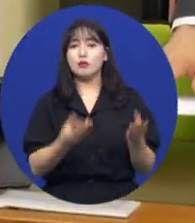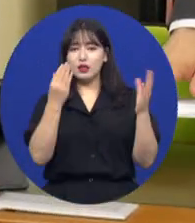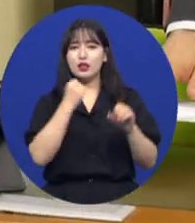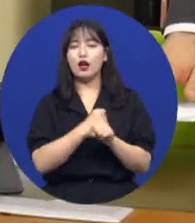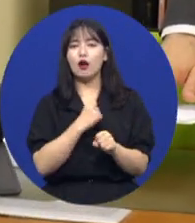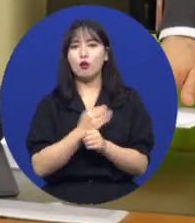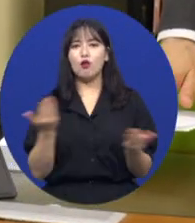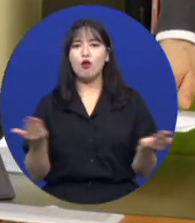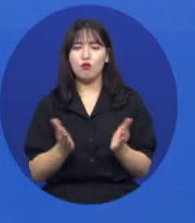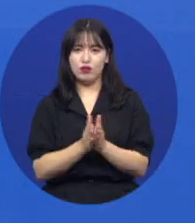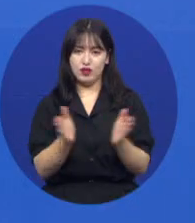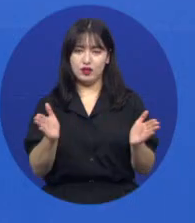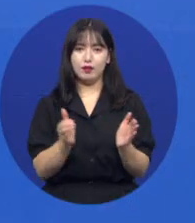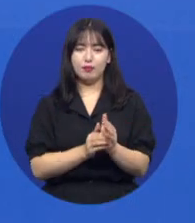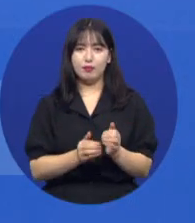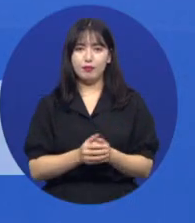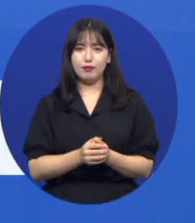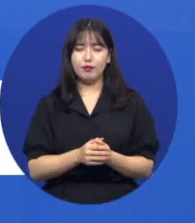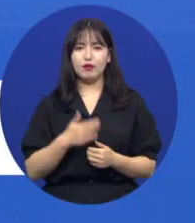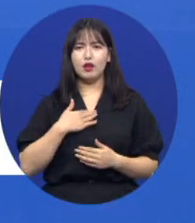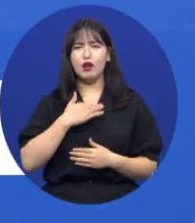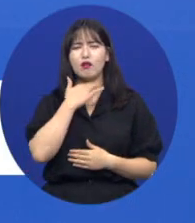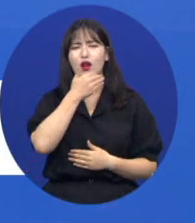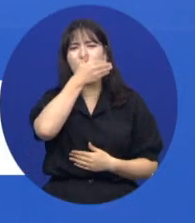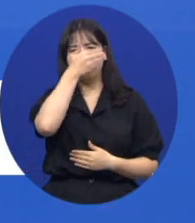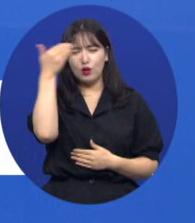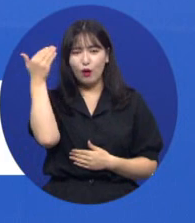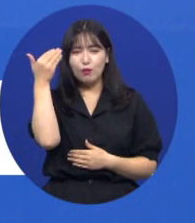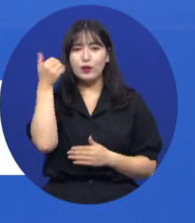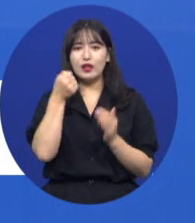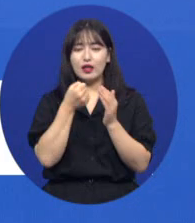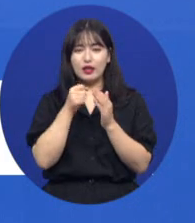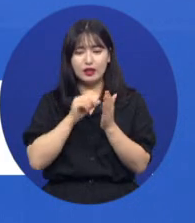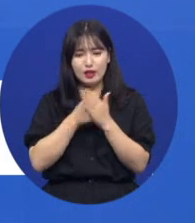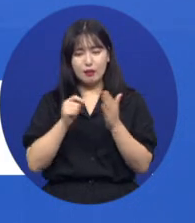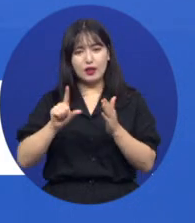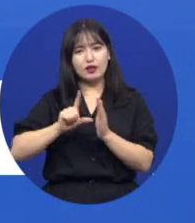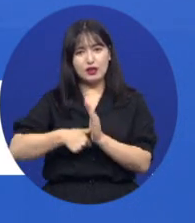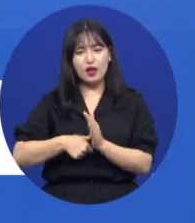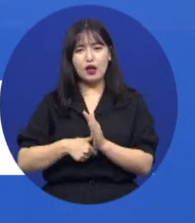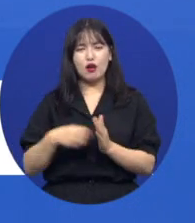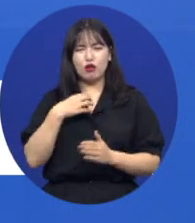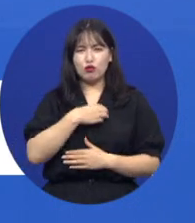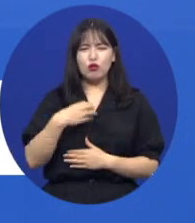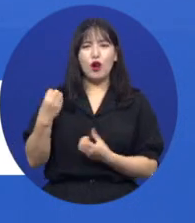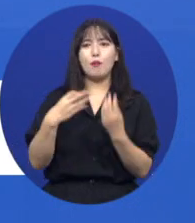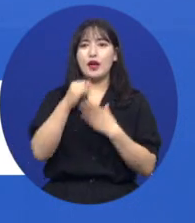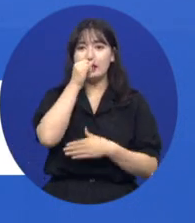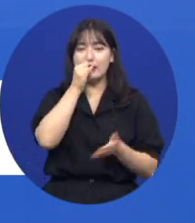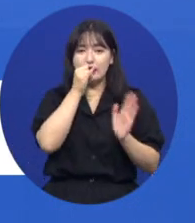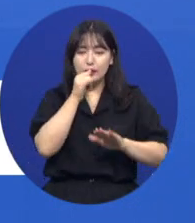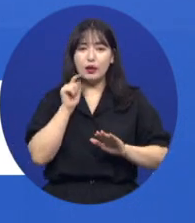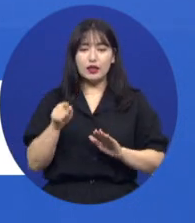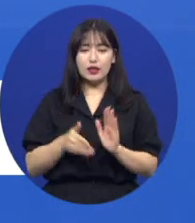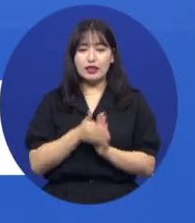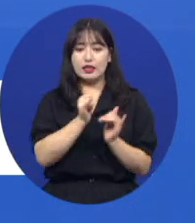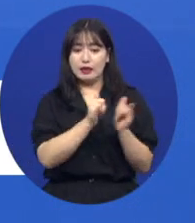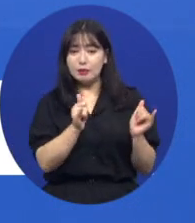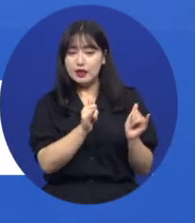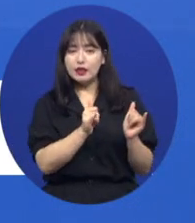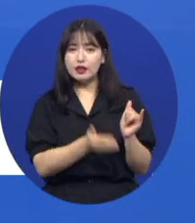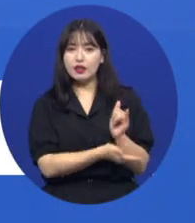시작했습니다 제가 나이도 젊고 그 과정에서 라는 이제 우려를 드린 점도 있지만 그런게 시민들께